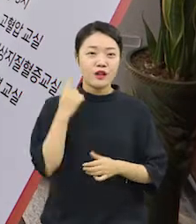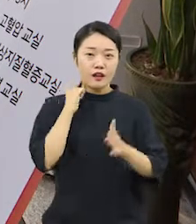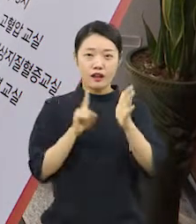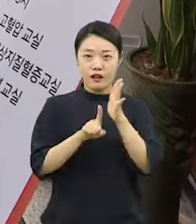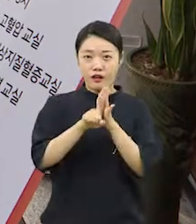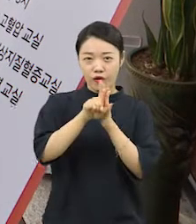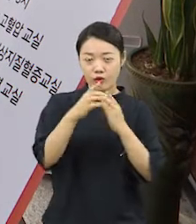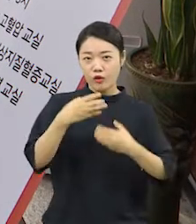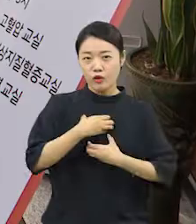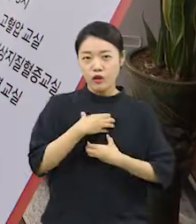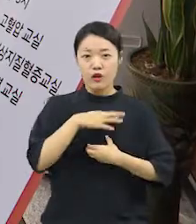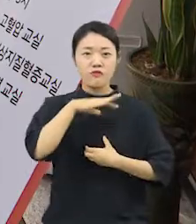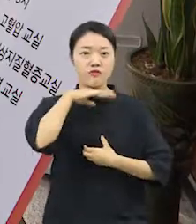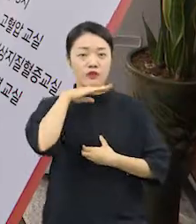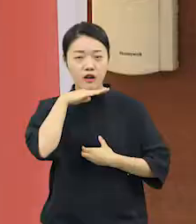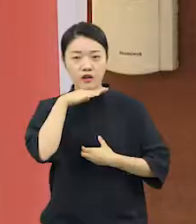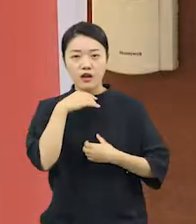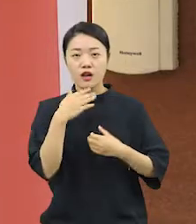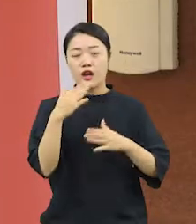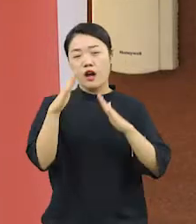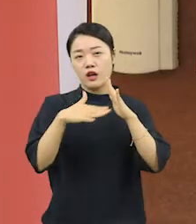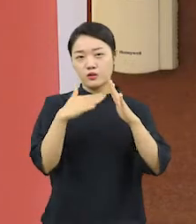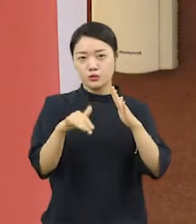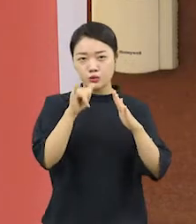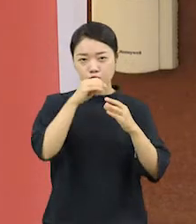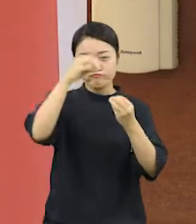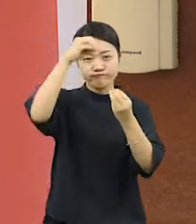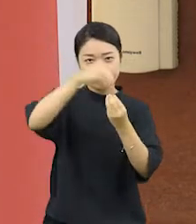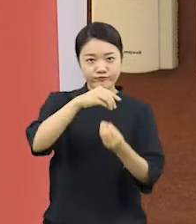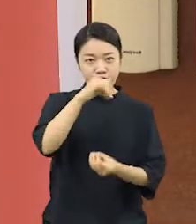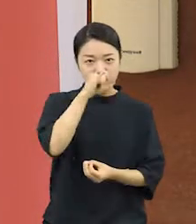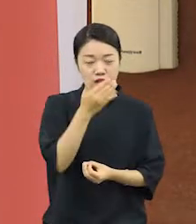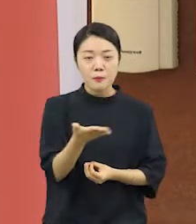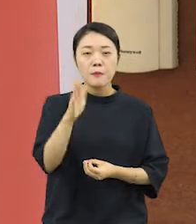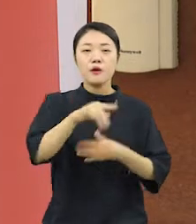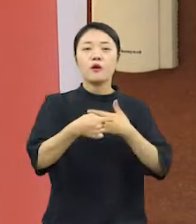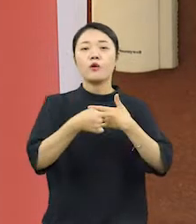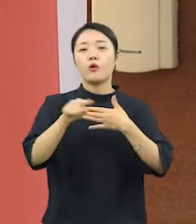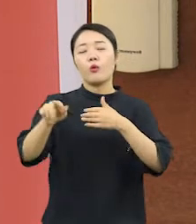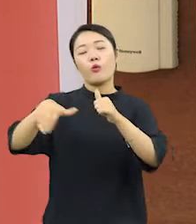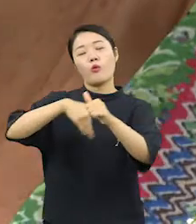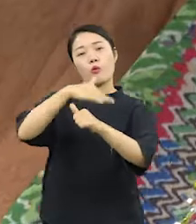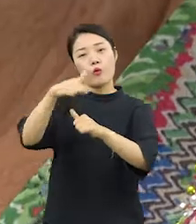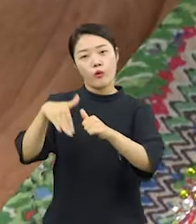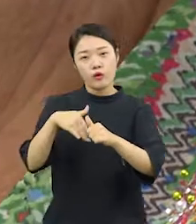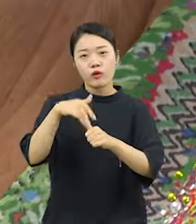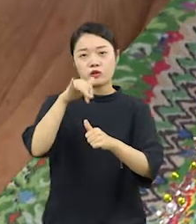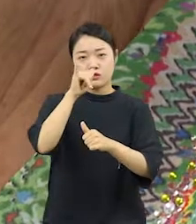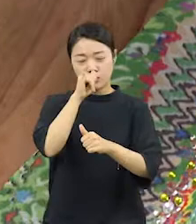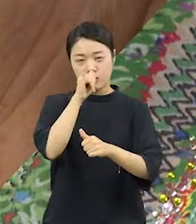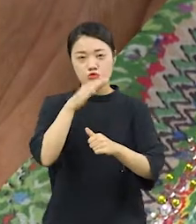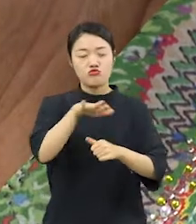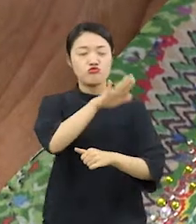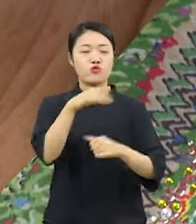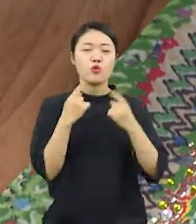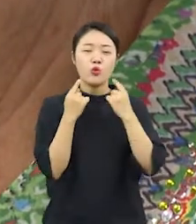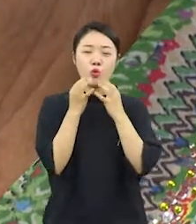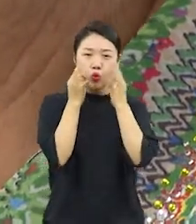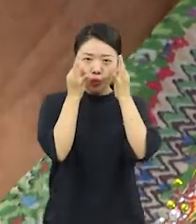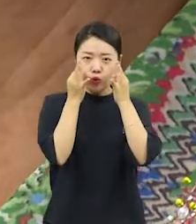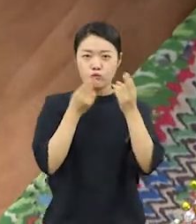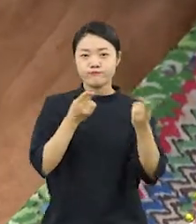위험 요인 중 나이나 가족력처럼 유전적인 요인 외에 환경적인 요인은 충분히 우리 노력에 의해